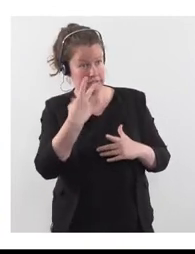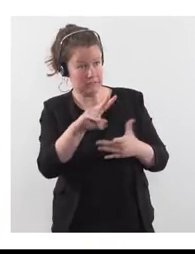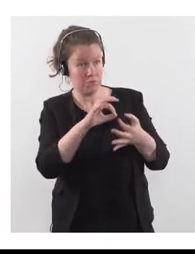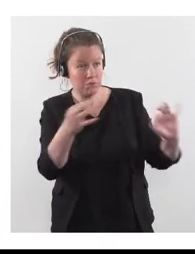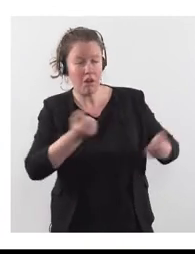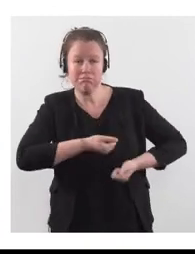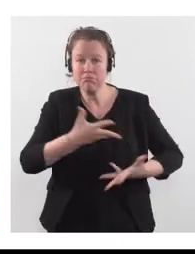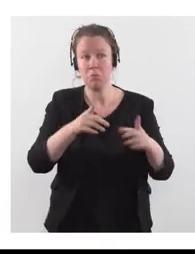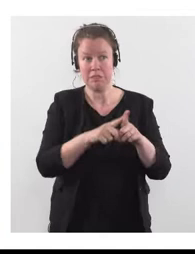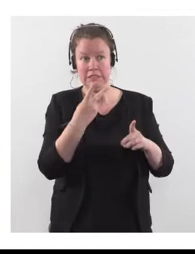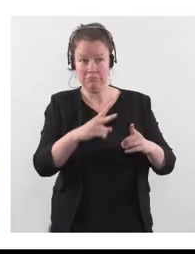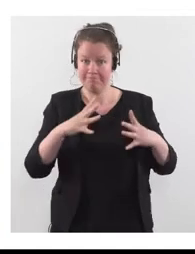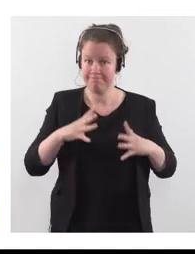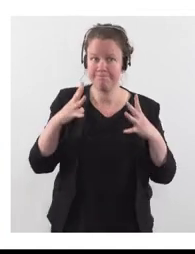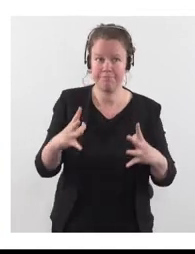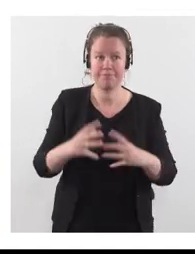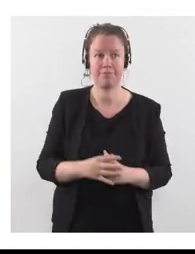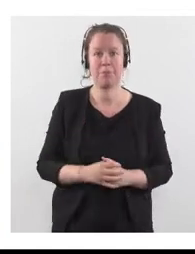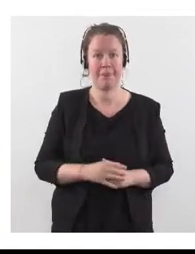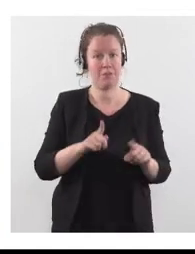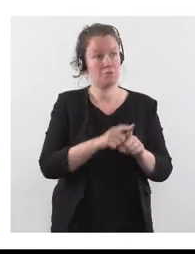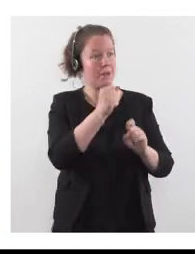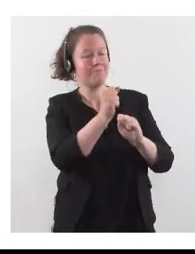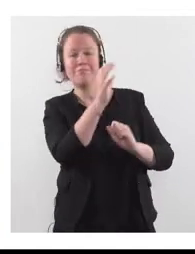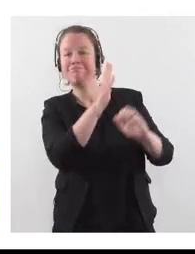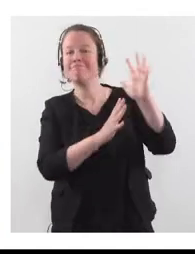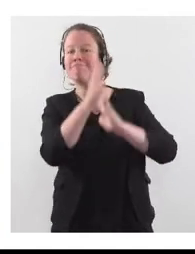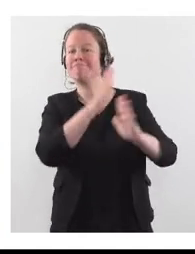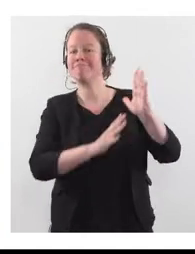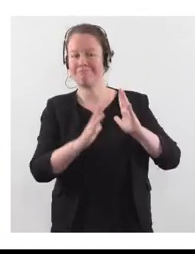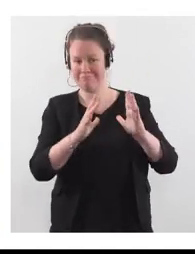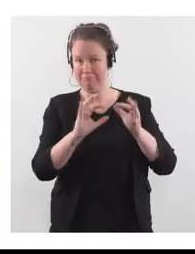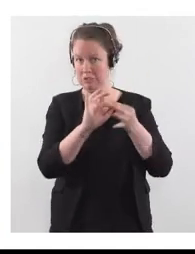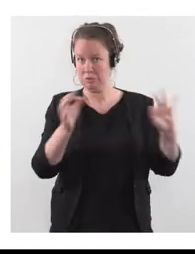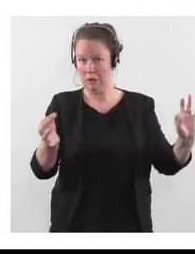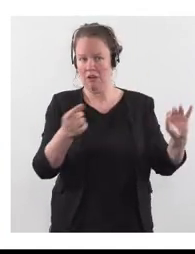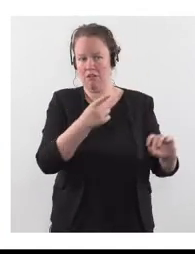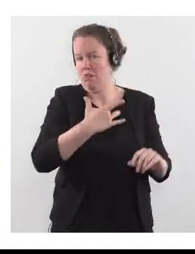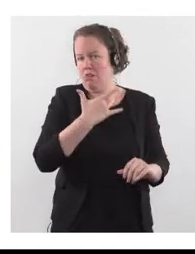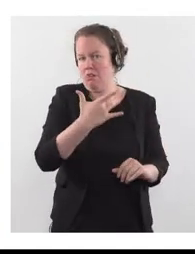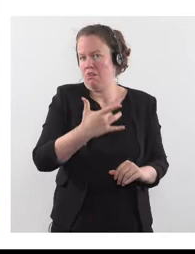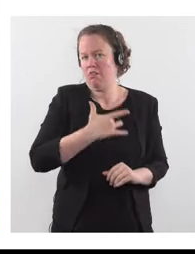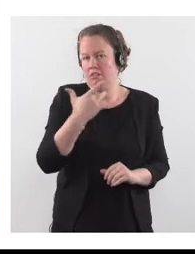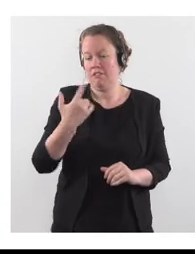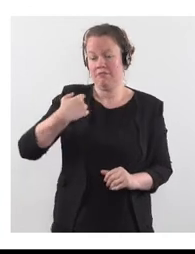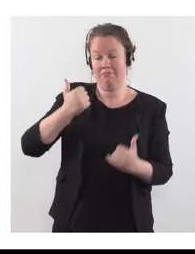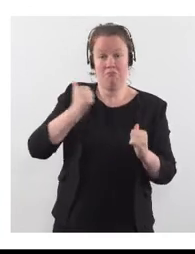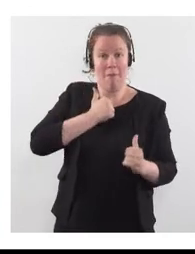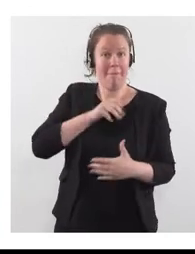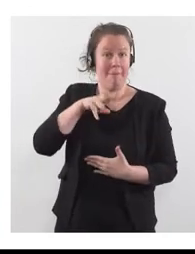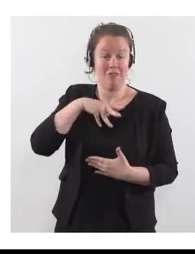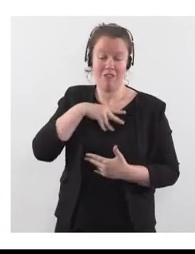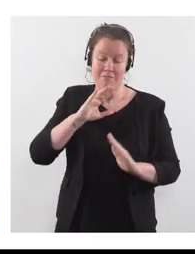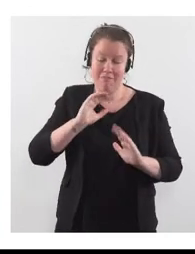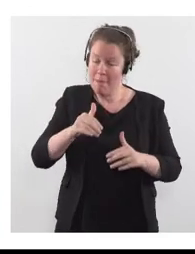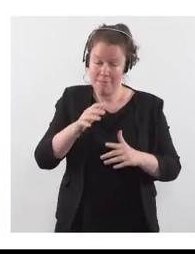Fida does tell his story. Fida raconte son histoire bien, de façon bien plus éloquente que les avocats ne peuvent le faire. Et